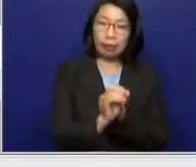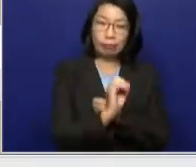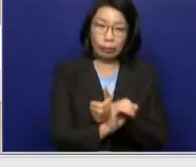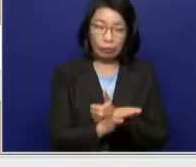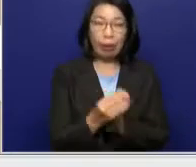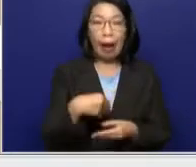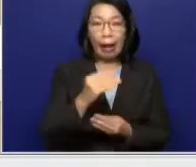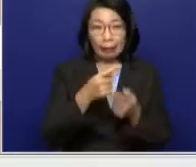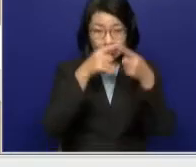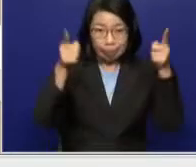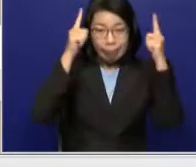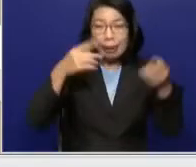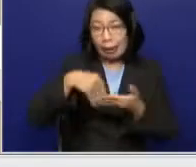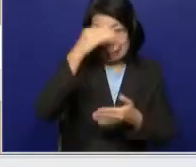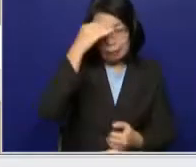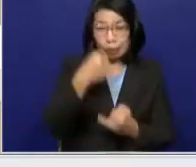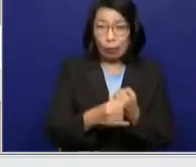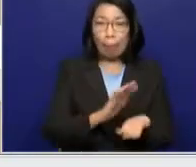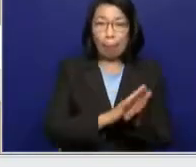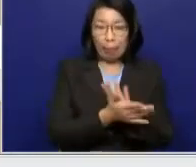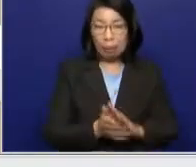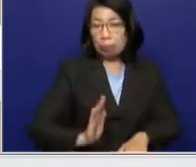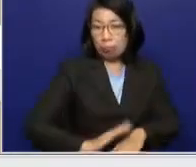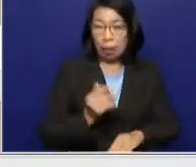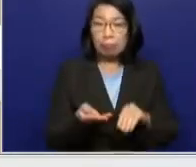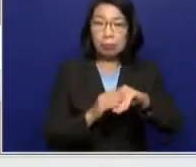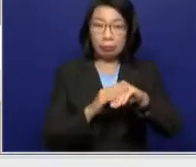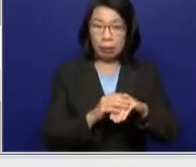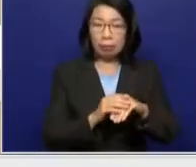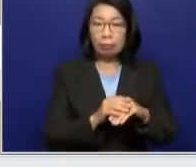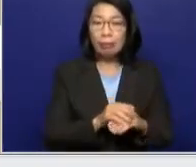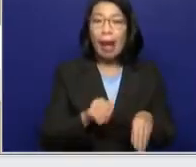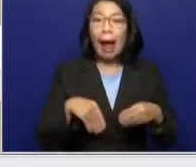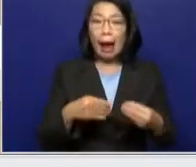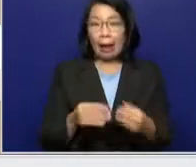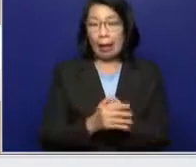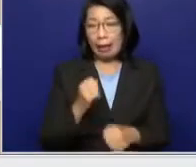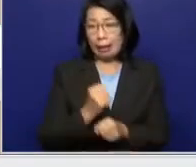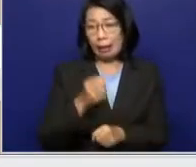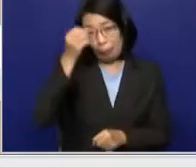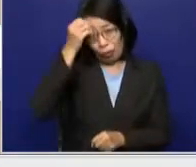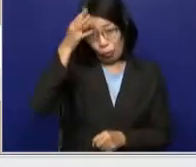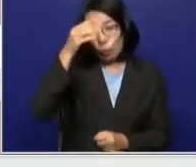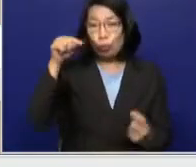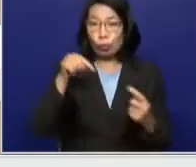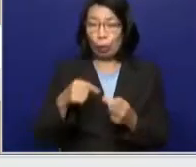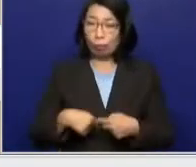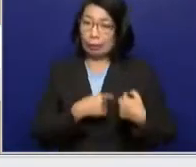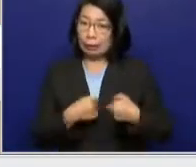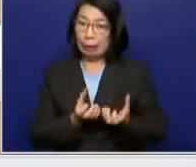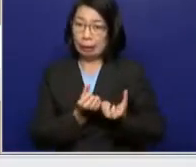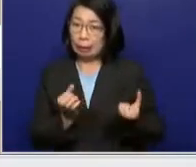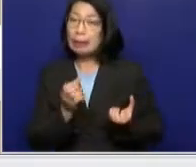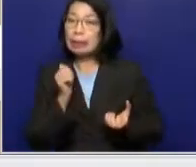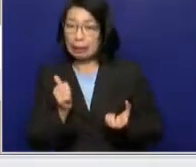สรุปเราต้องผลิตบัณฑิตนักเรียนนักศึกษาที่พึงประสงค์เพื่อเป็นบัณฑิตที่มีความรู้คู่คุณธรรมและมีความ